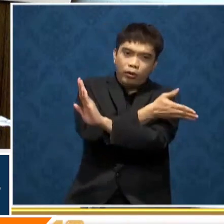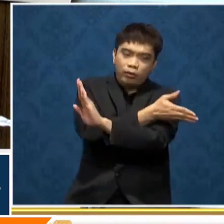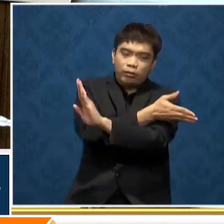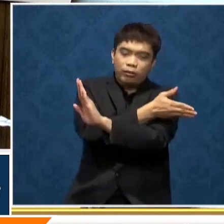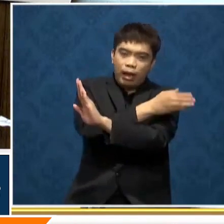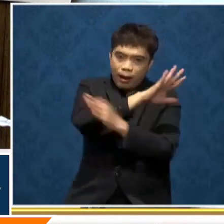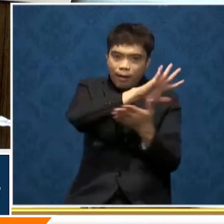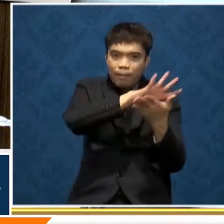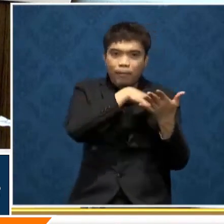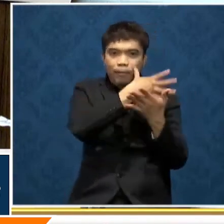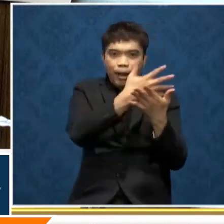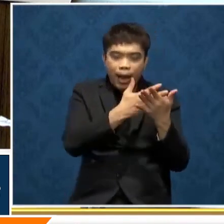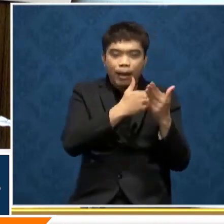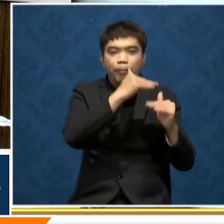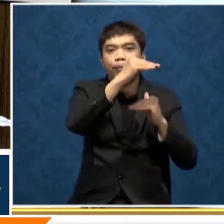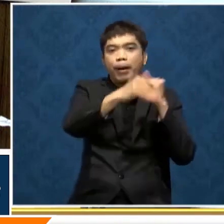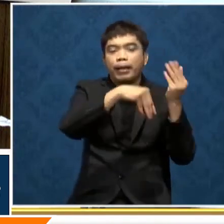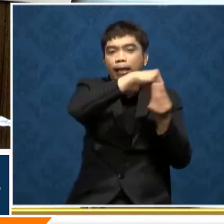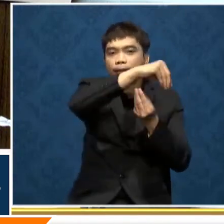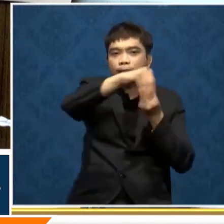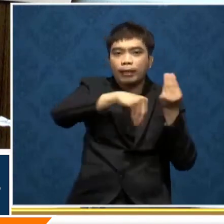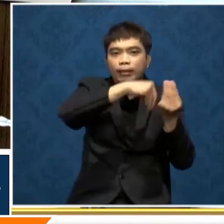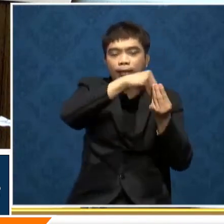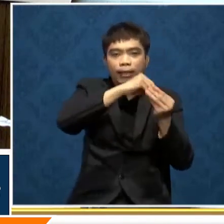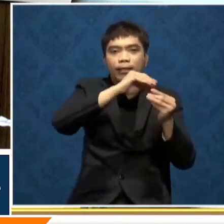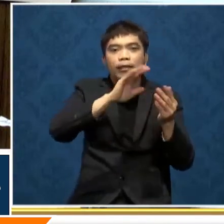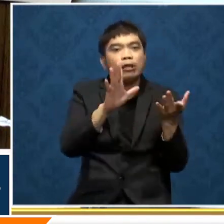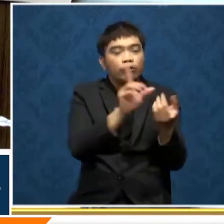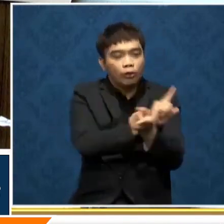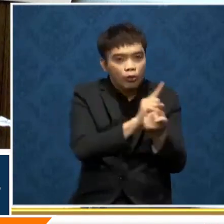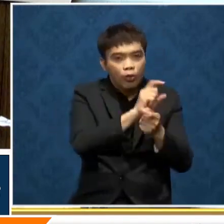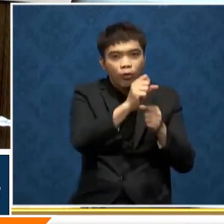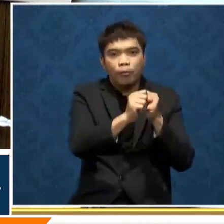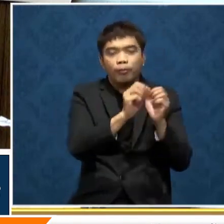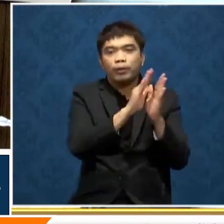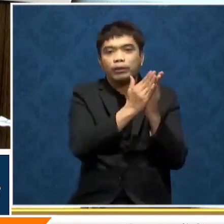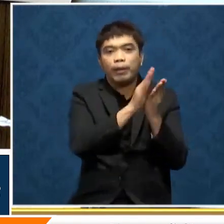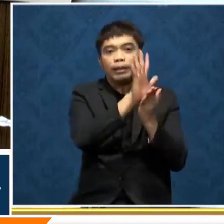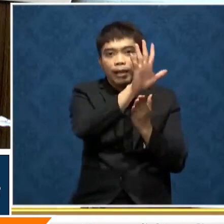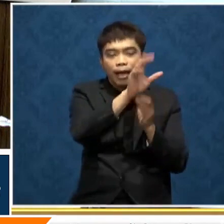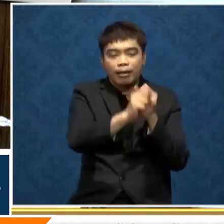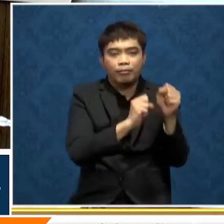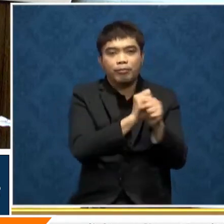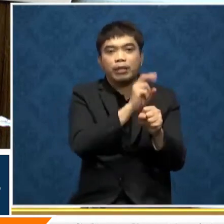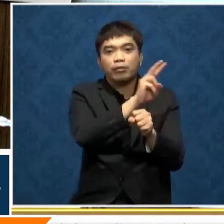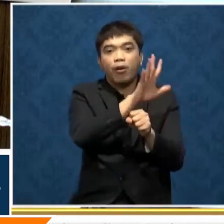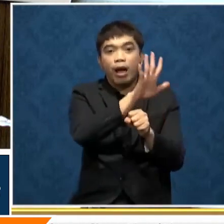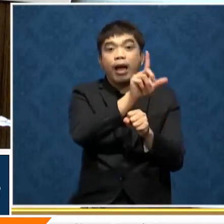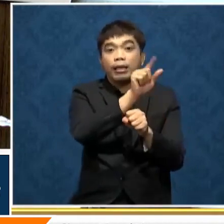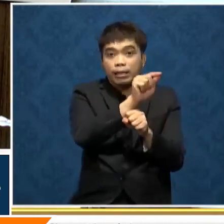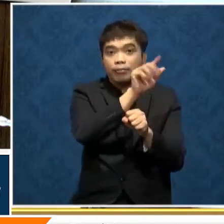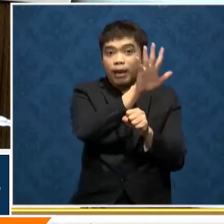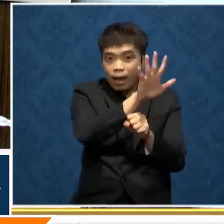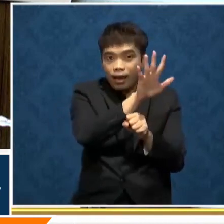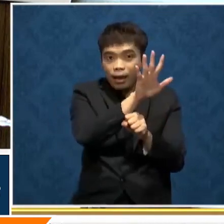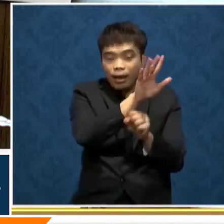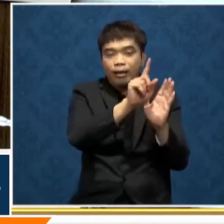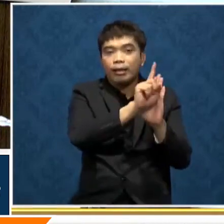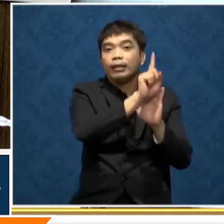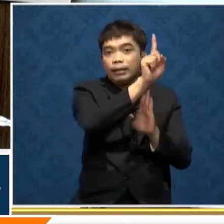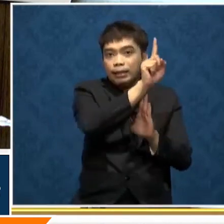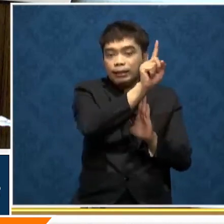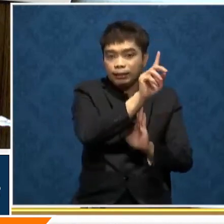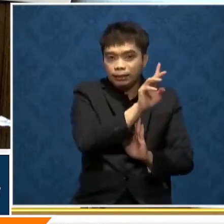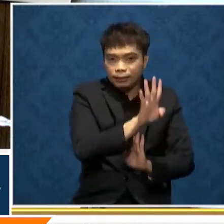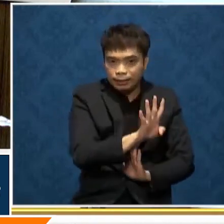นับตั้งแต่แผนพัฒนาการเศรษฐกิจและสังคมฉบับที่ 5ปี 2525ในแผนฉบับที่ 1ที่ 4